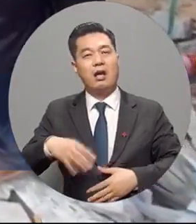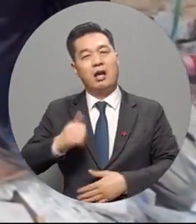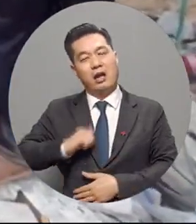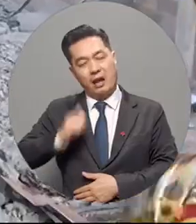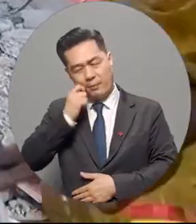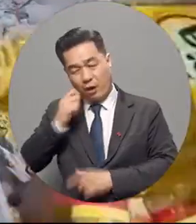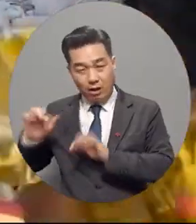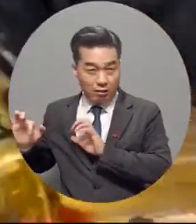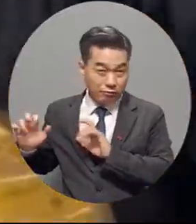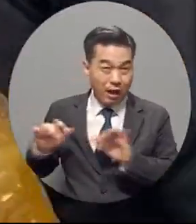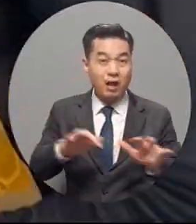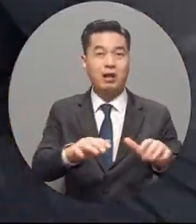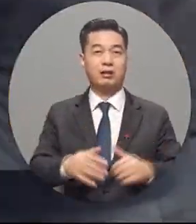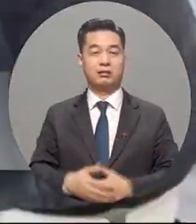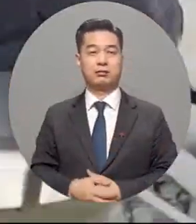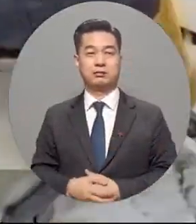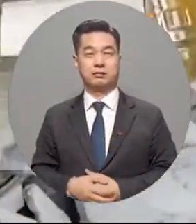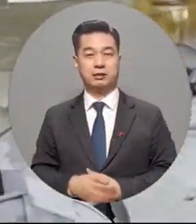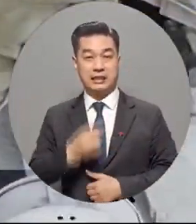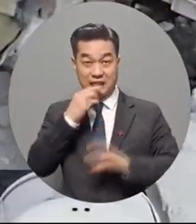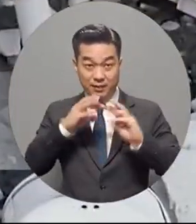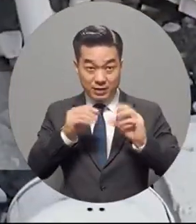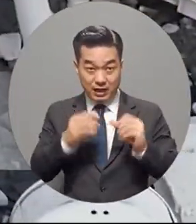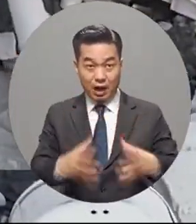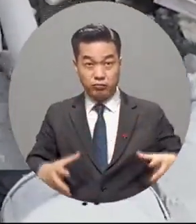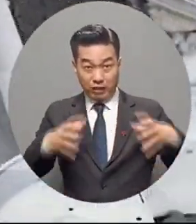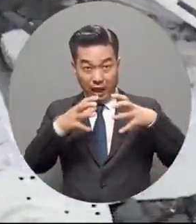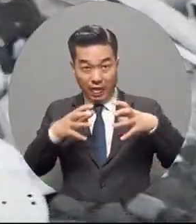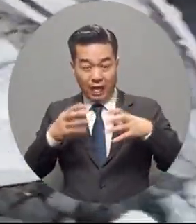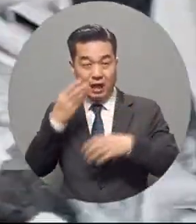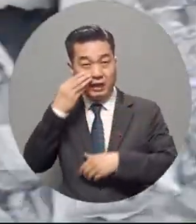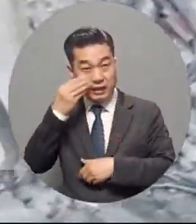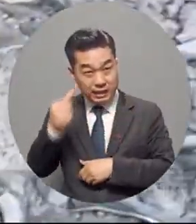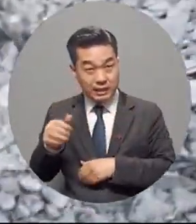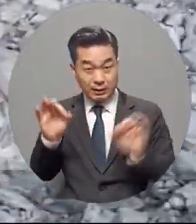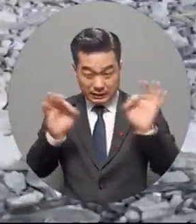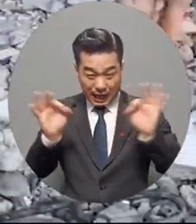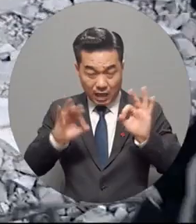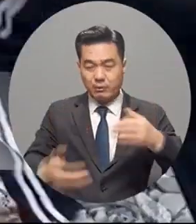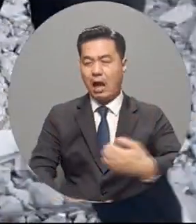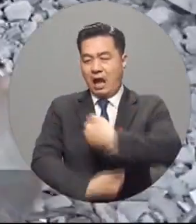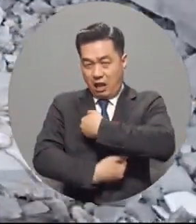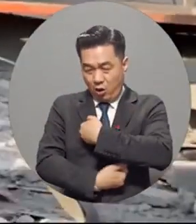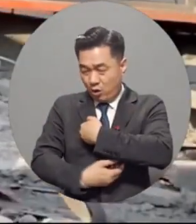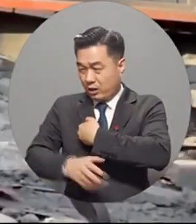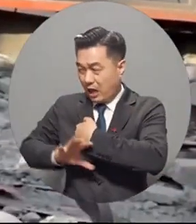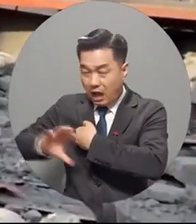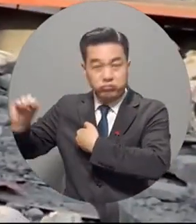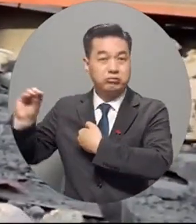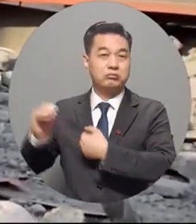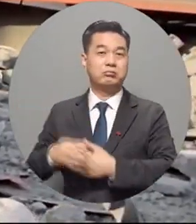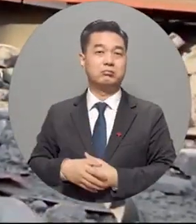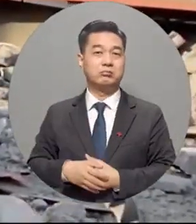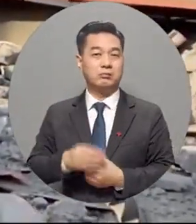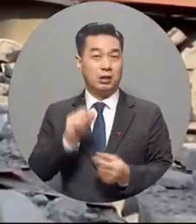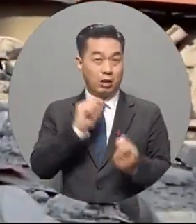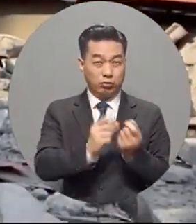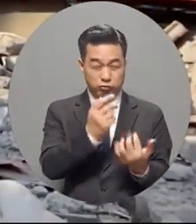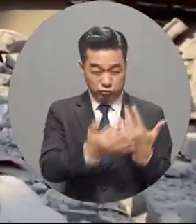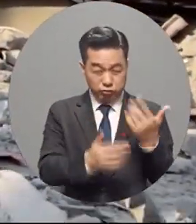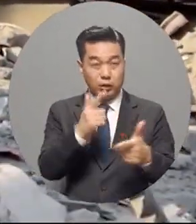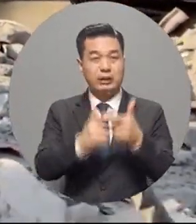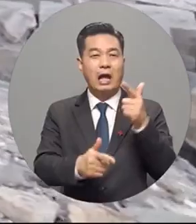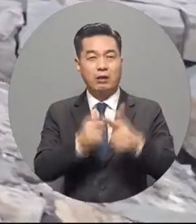hunger. 밀가루 푸대와 식용유 같은 식료품을 찾으면 바로 안고 갑니다. 불을 지피기 위한 나무